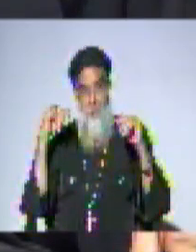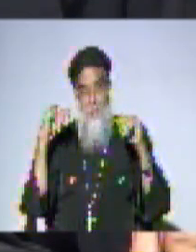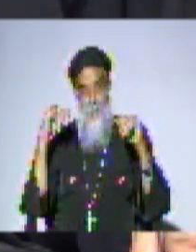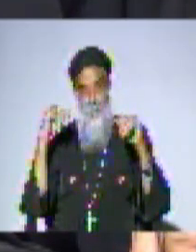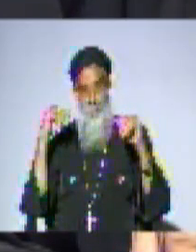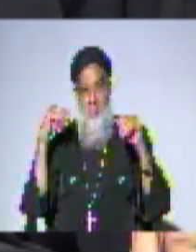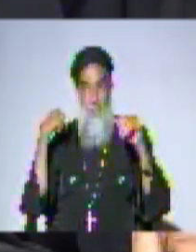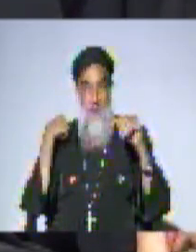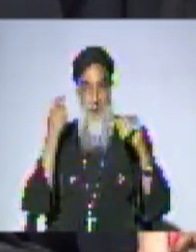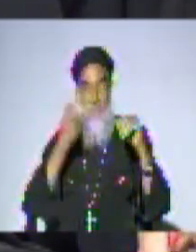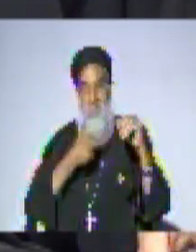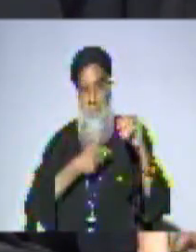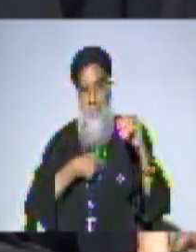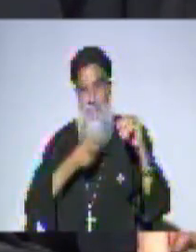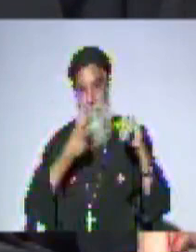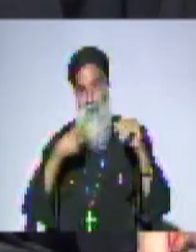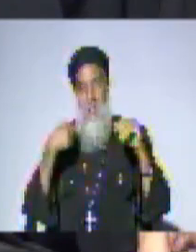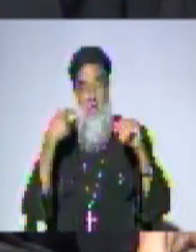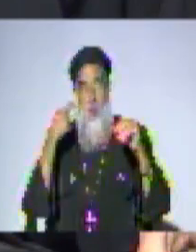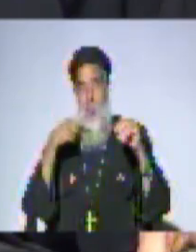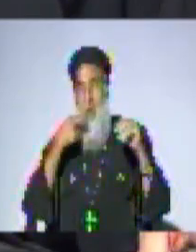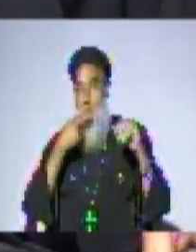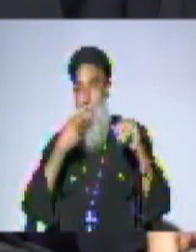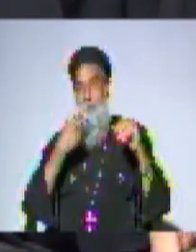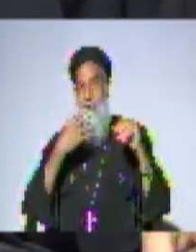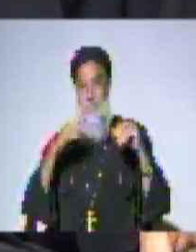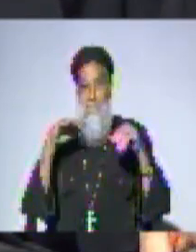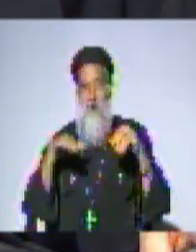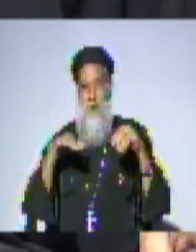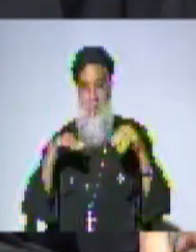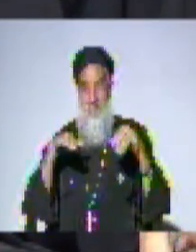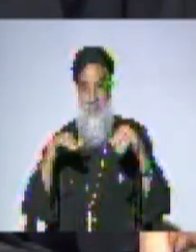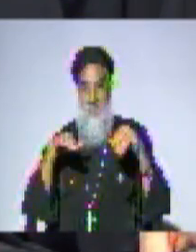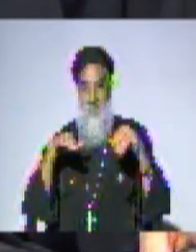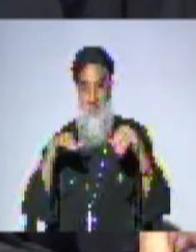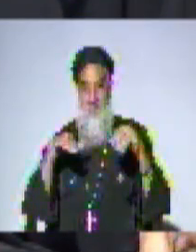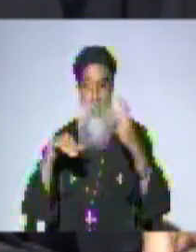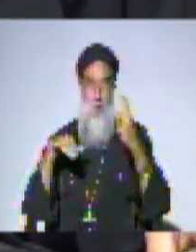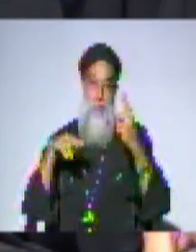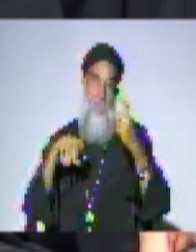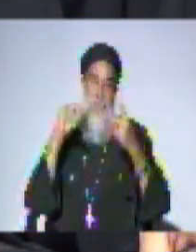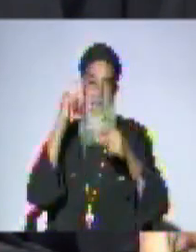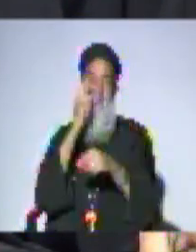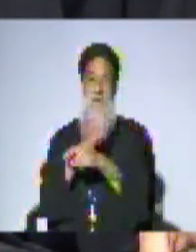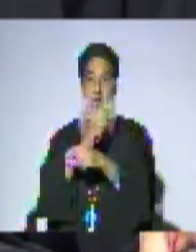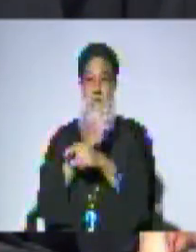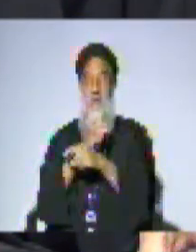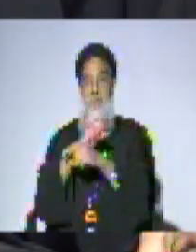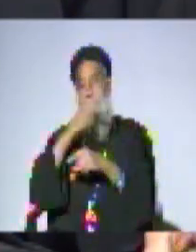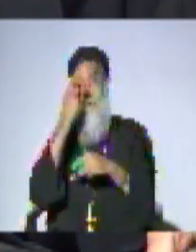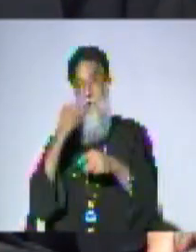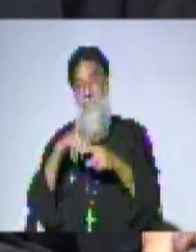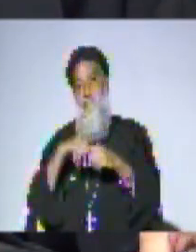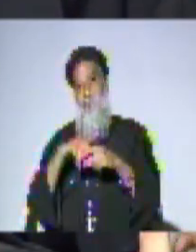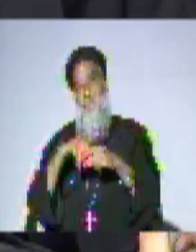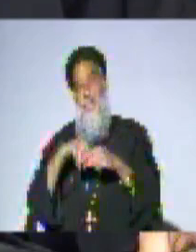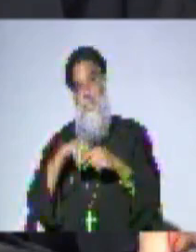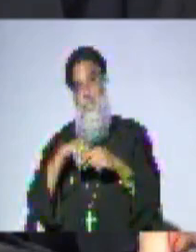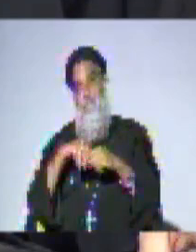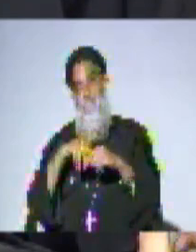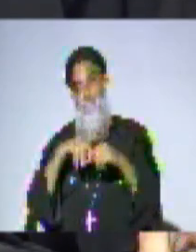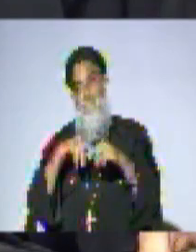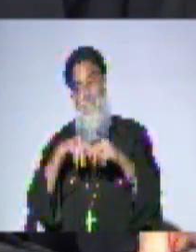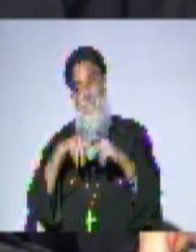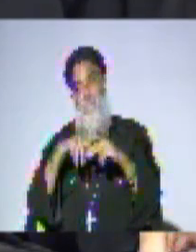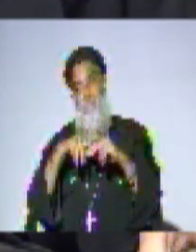القديس يعقوب الصغير ابن حلفة هو أحد الاثنى عشر رسول أو تلميذ،